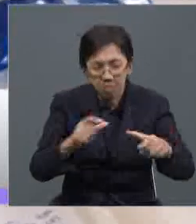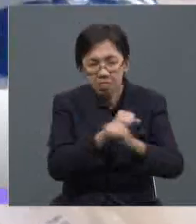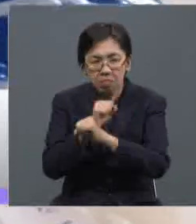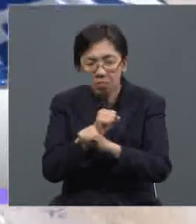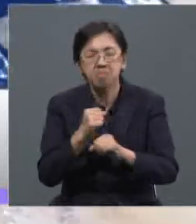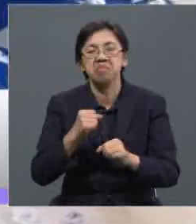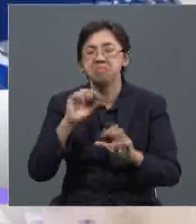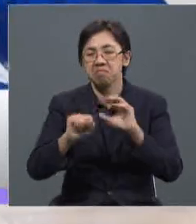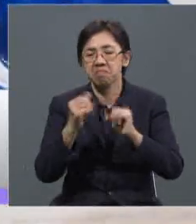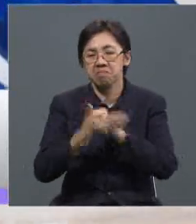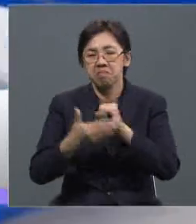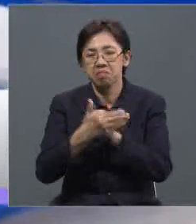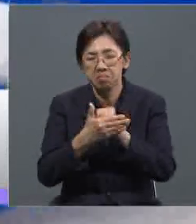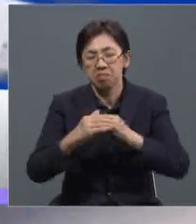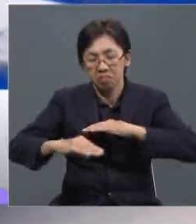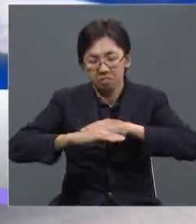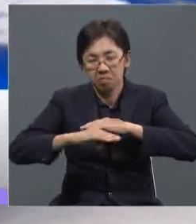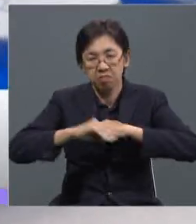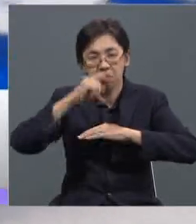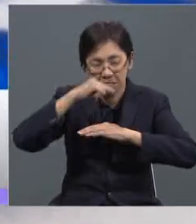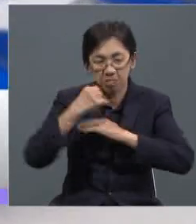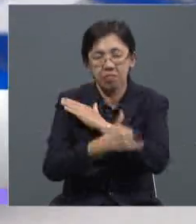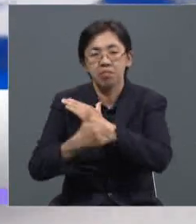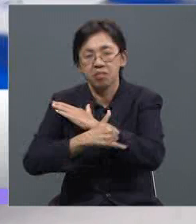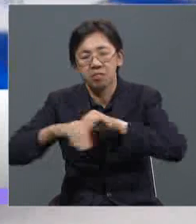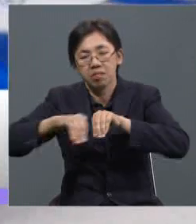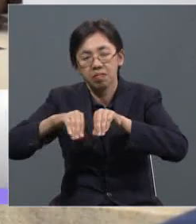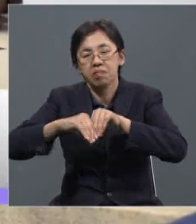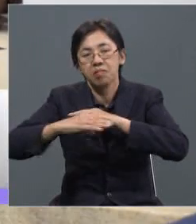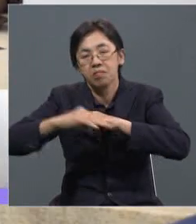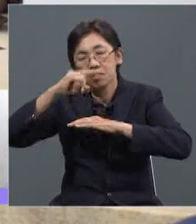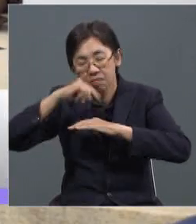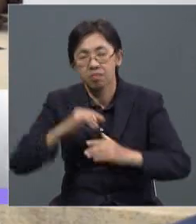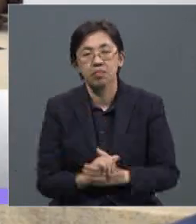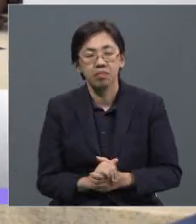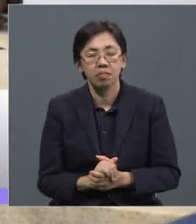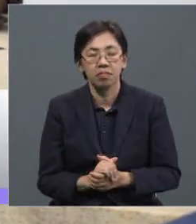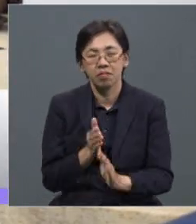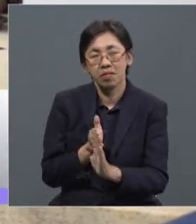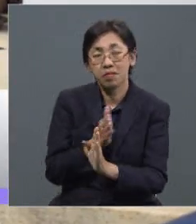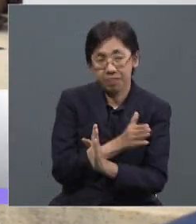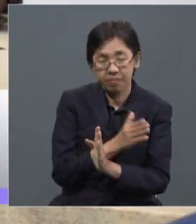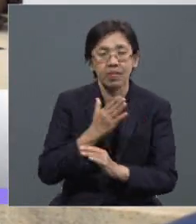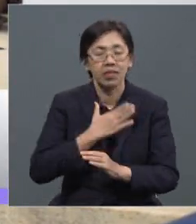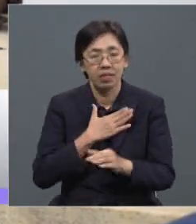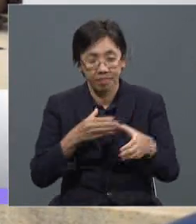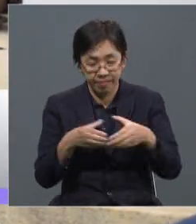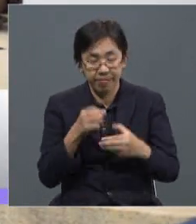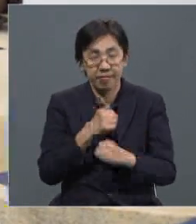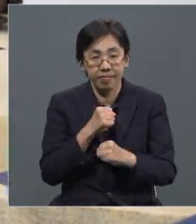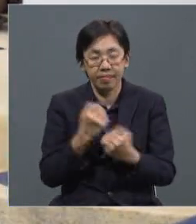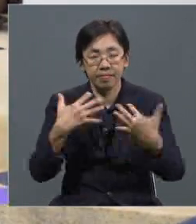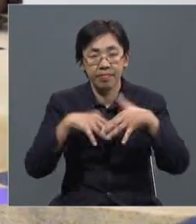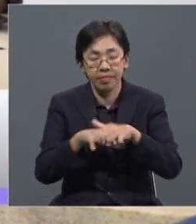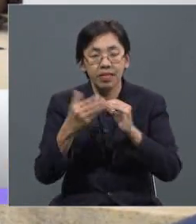าเสพติดในแนวพรมแดนไทยและประเทศเพื่อนบ้าน ไม่กี่วันที่ผ่านมาเราได้มีคณะเจ้าหน้าที่ประสาน